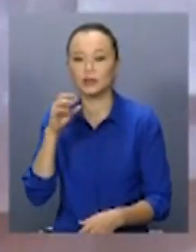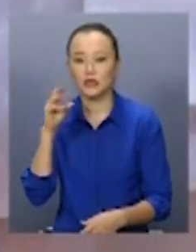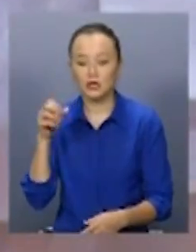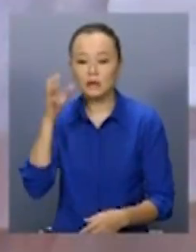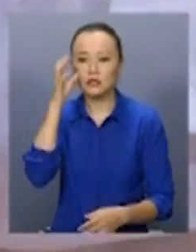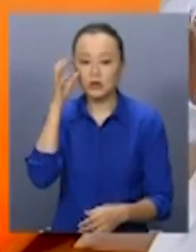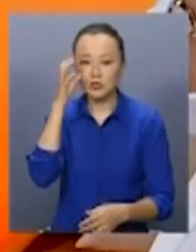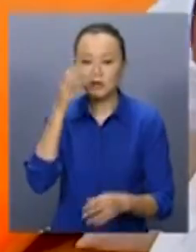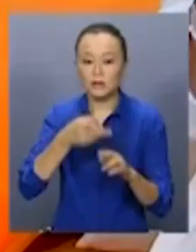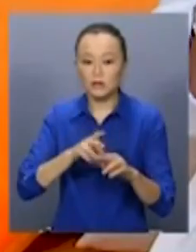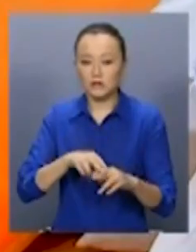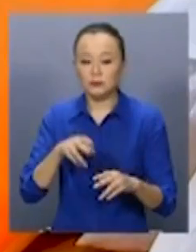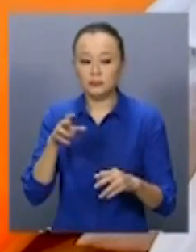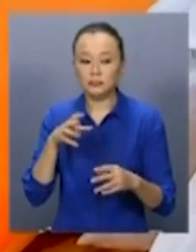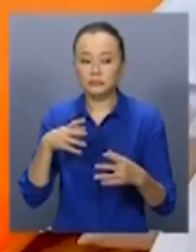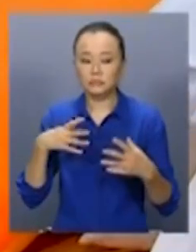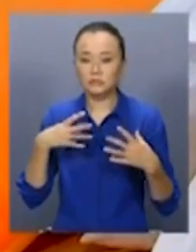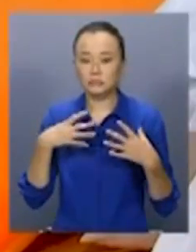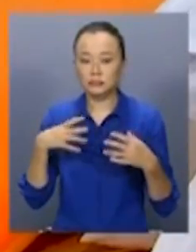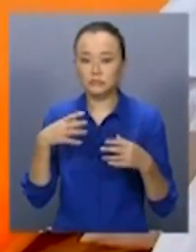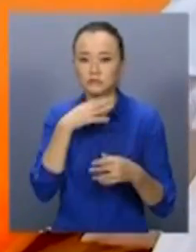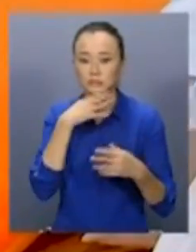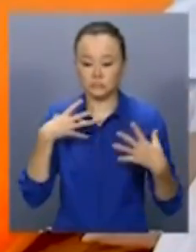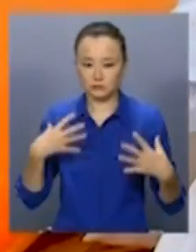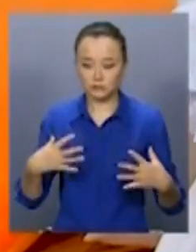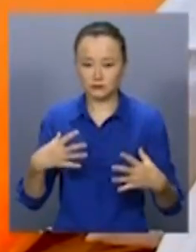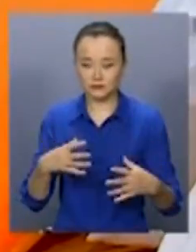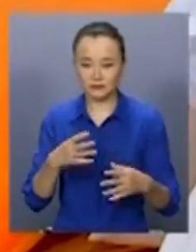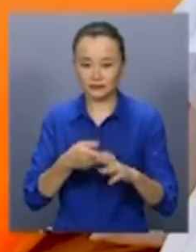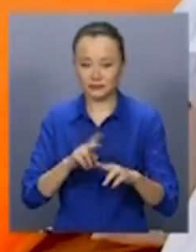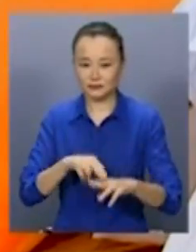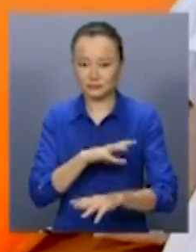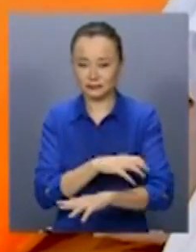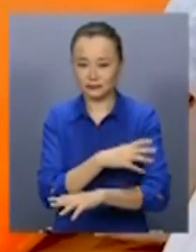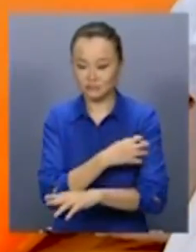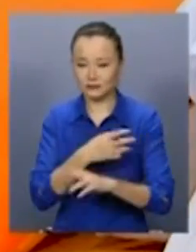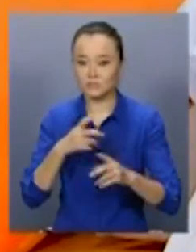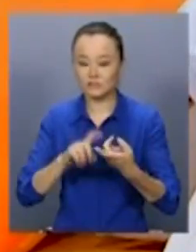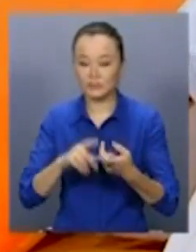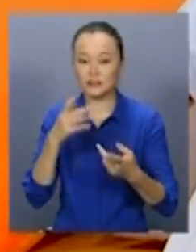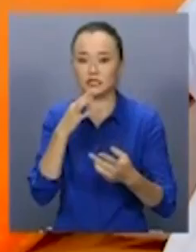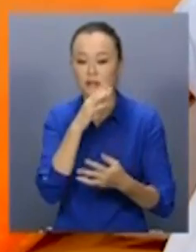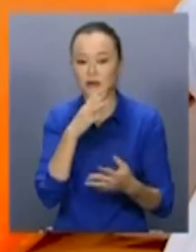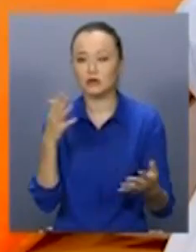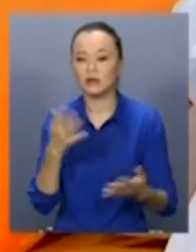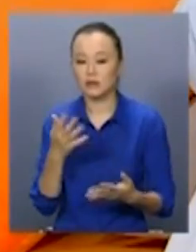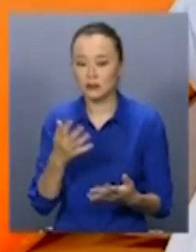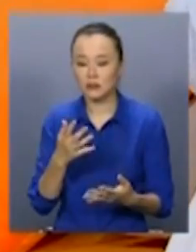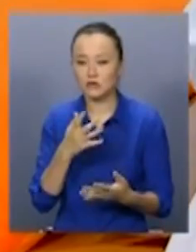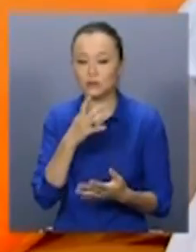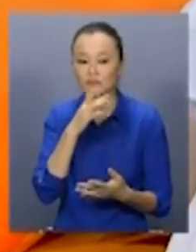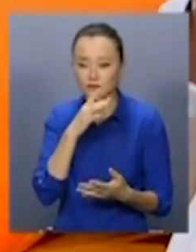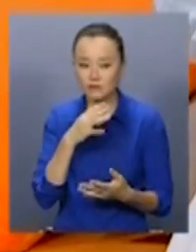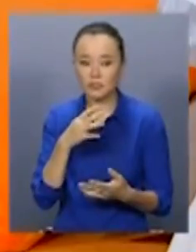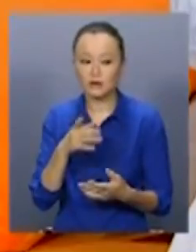сол бұлшық етті ұстап, бұлшық ет арқылы сол баланың қай кезеңде, қай баланың